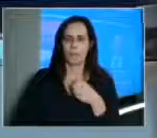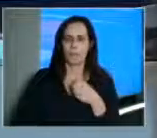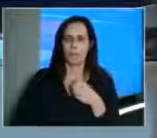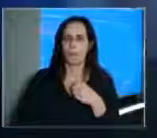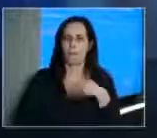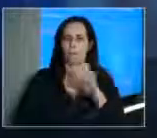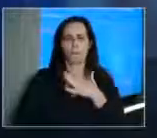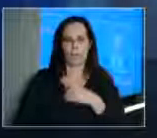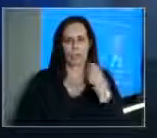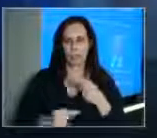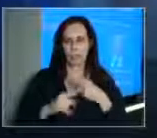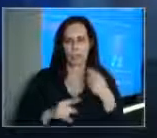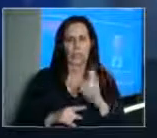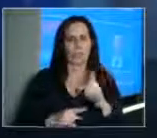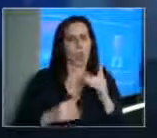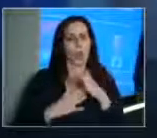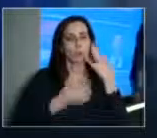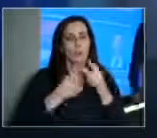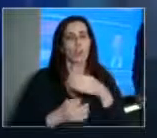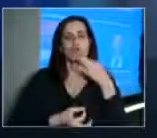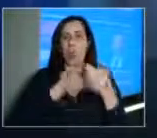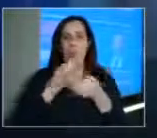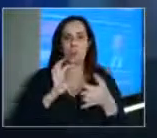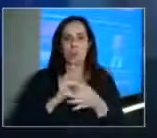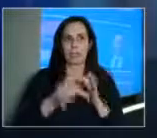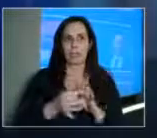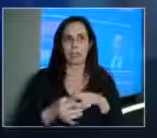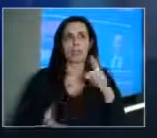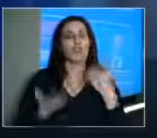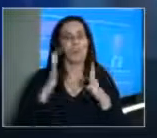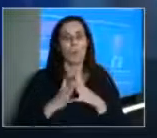רוצה להעמיד דברים על דיוקם, לא מדובר בסקר, מדובר בשאלון אינטרנטי.